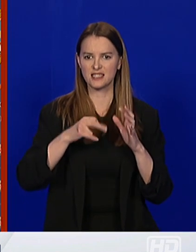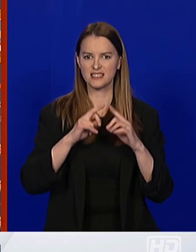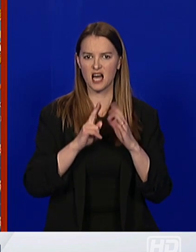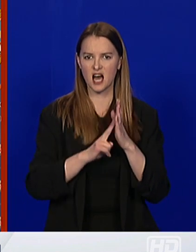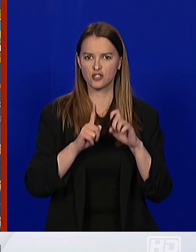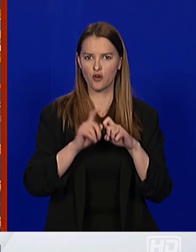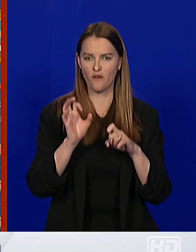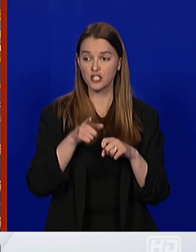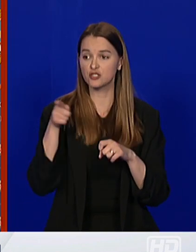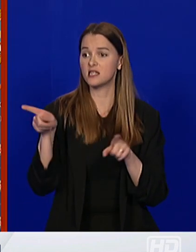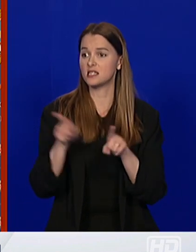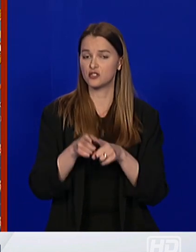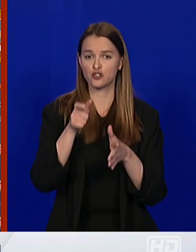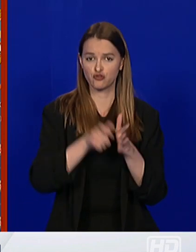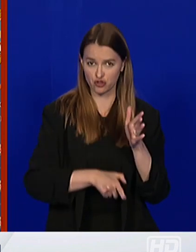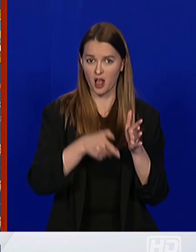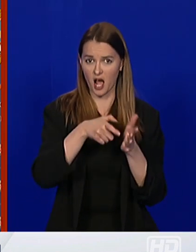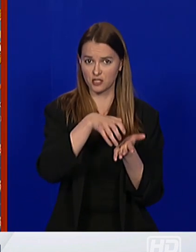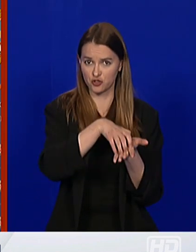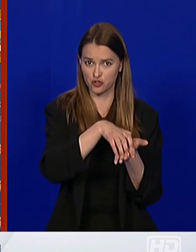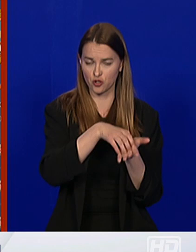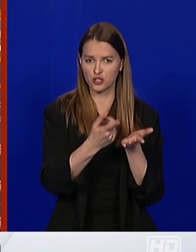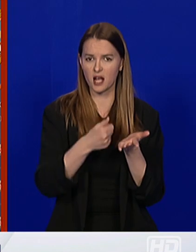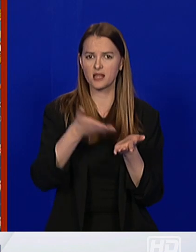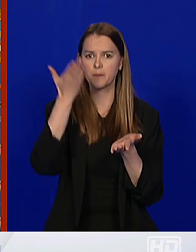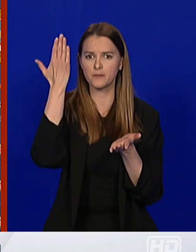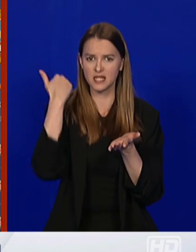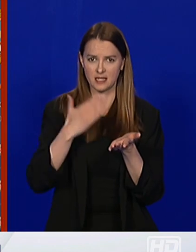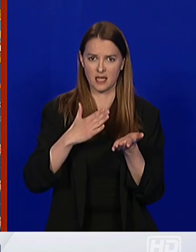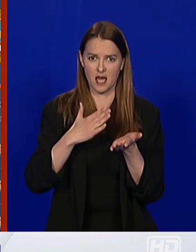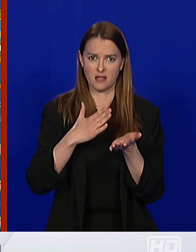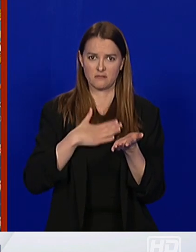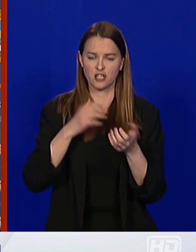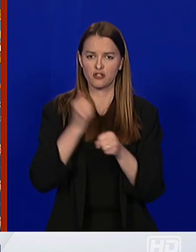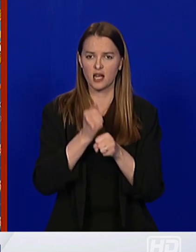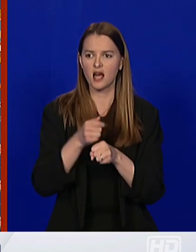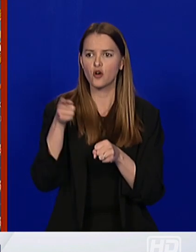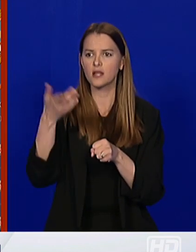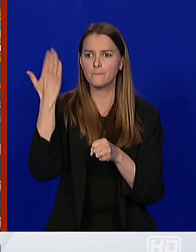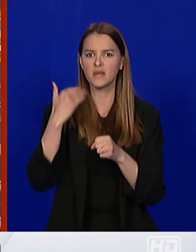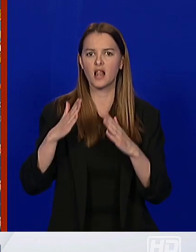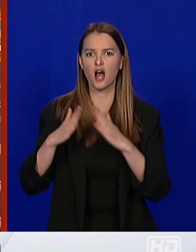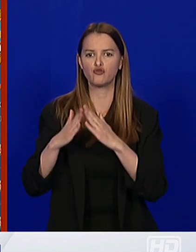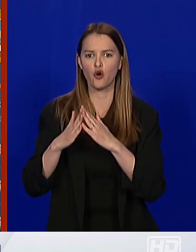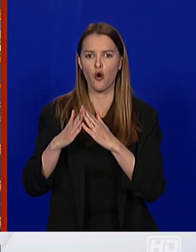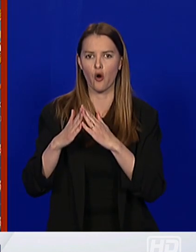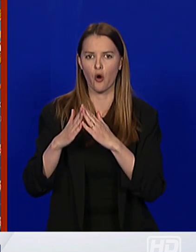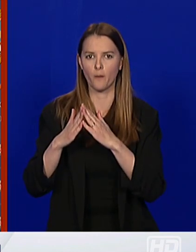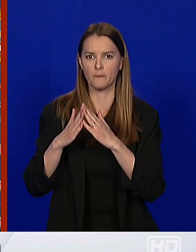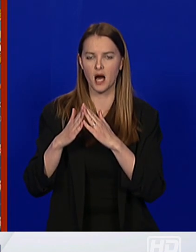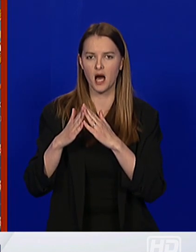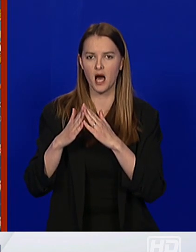članica stožera, međutim ona je tijekom ranijeg našeg rada bila kod kuće u onoj šihti koja